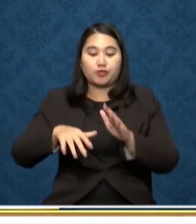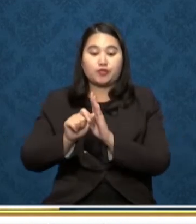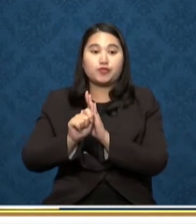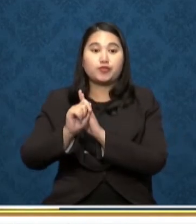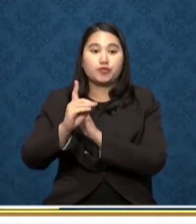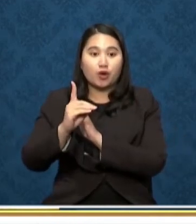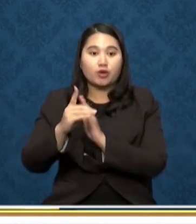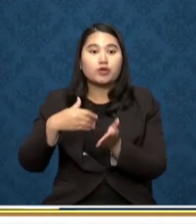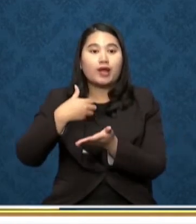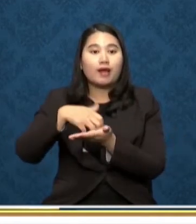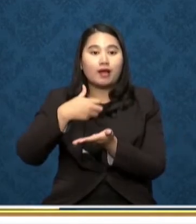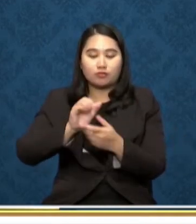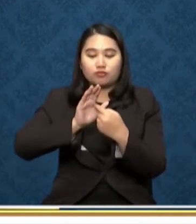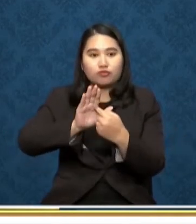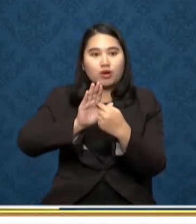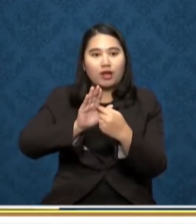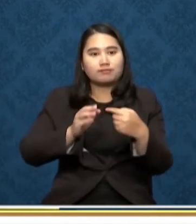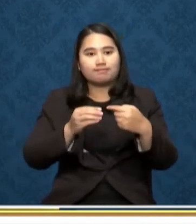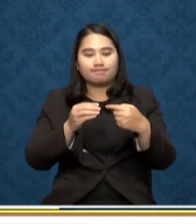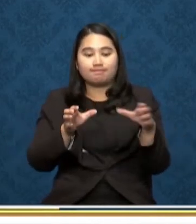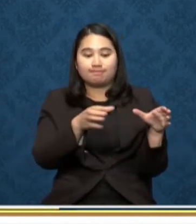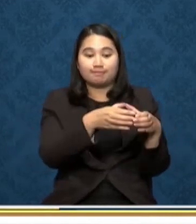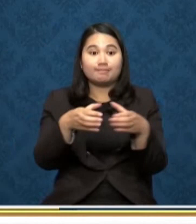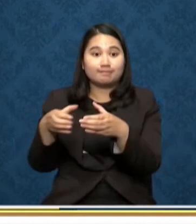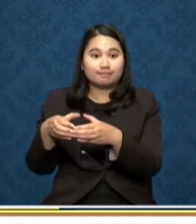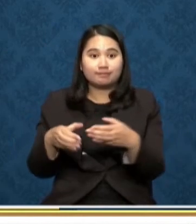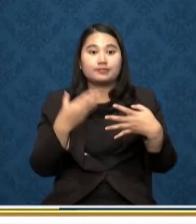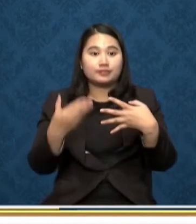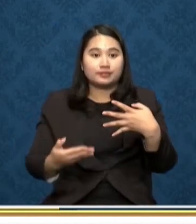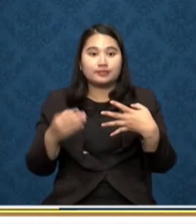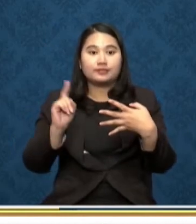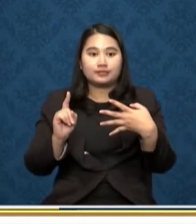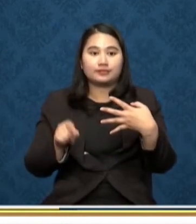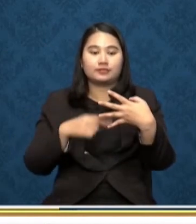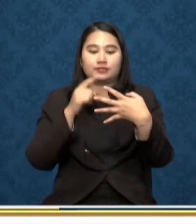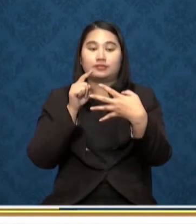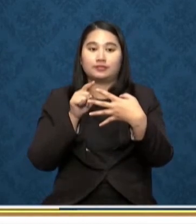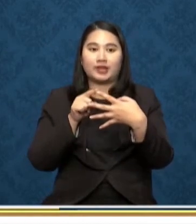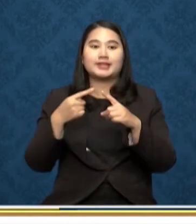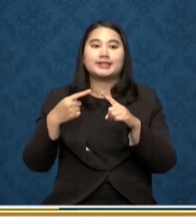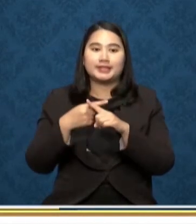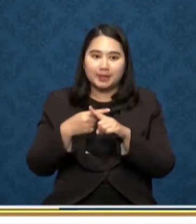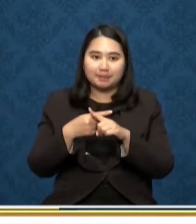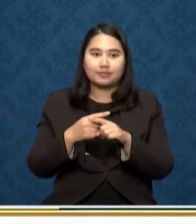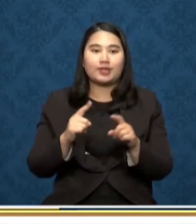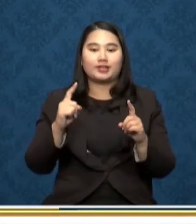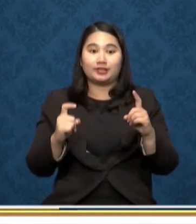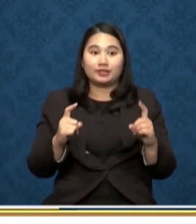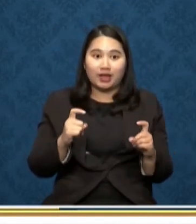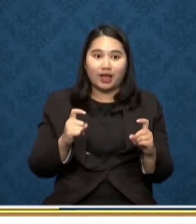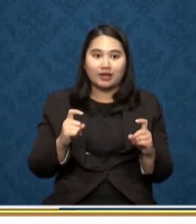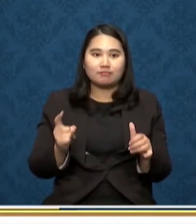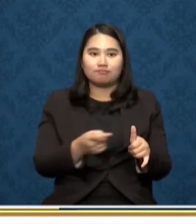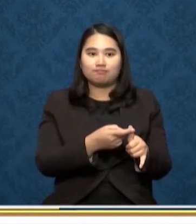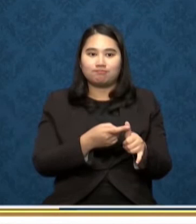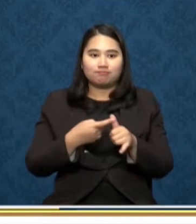ดยผมจะยกตัอย่างแ่ประมาณี่กลุมครับสี่กุมก็คือ กล่มที่บัติเจ็บ ล้มตาย ศู